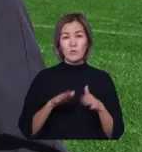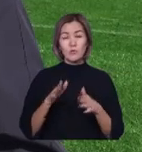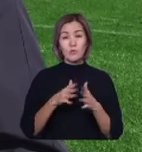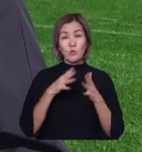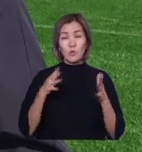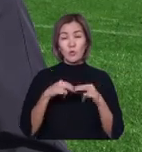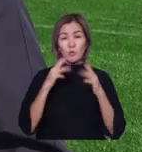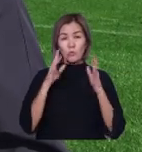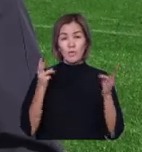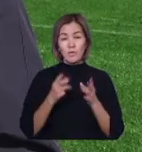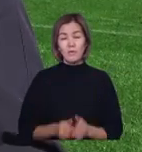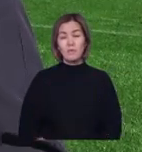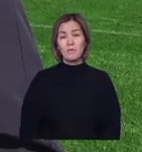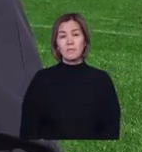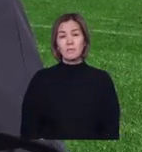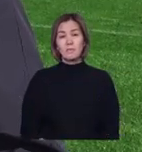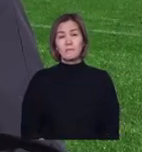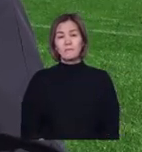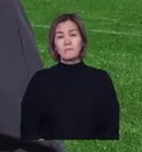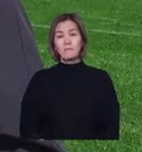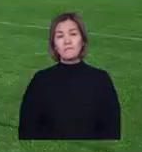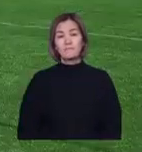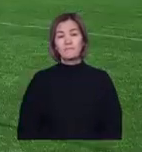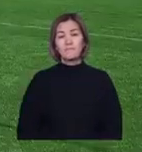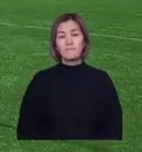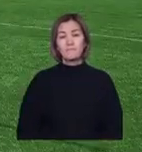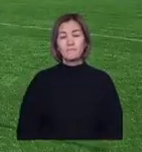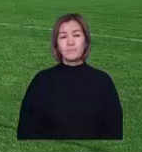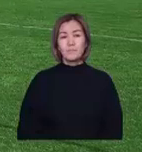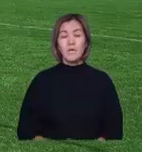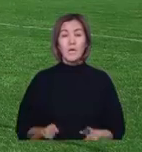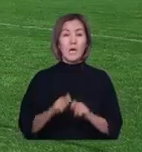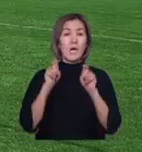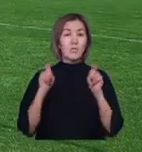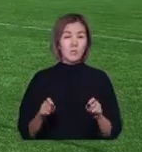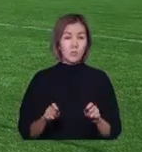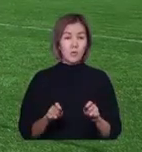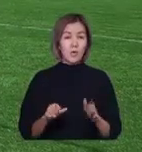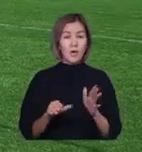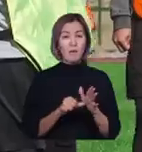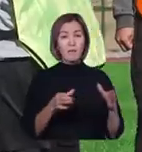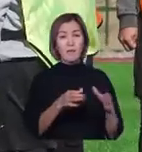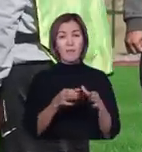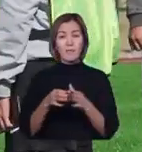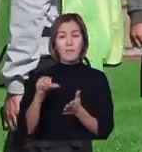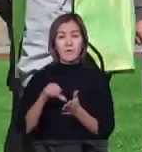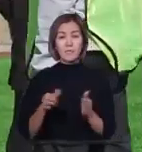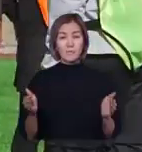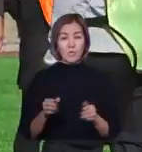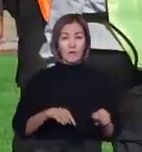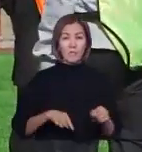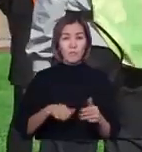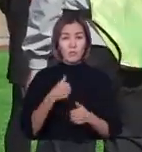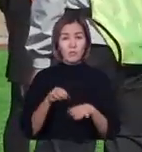Соған біз көңіл бөліп жатырмыз соған. Осында стадиондар көбейтсек дейміз. Ашылу салтанатына орай 6 команданың қатысуымен шағын футболдан